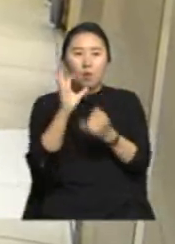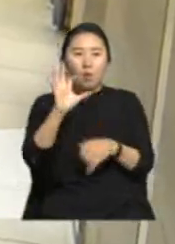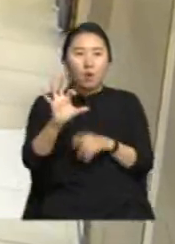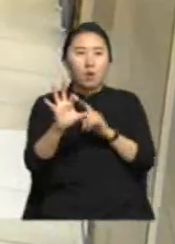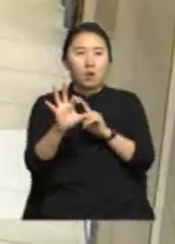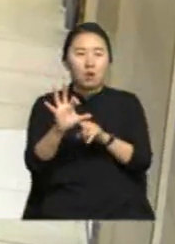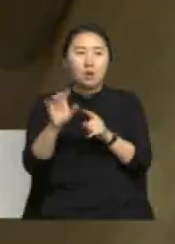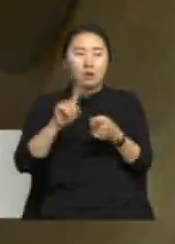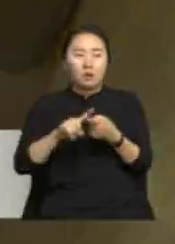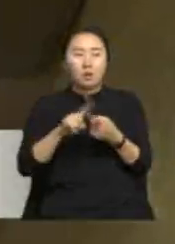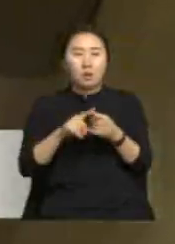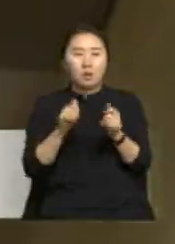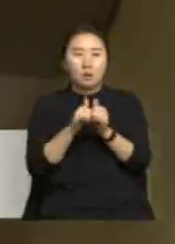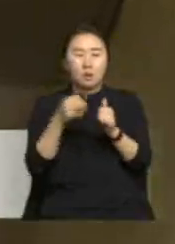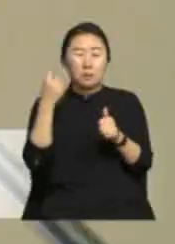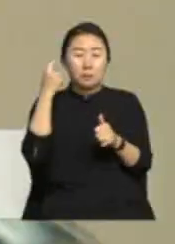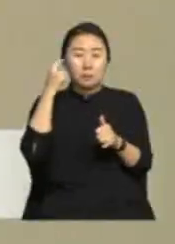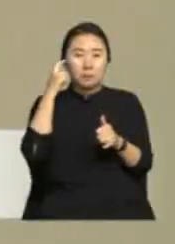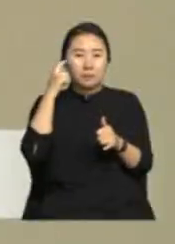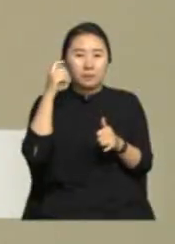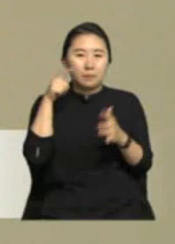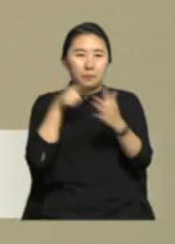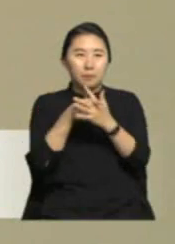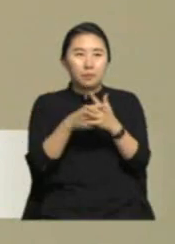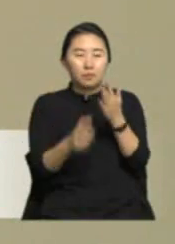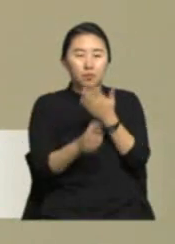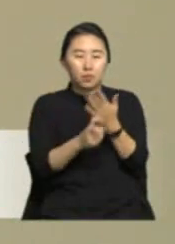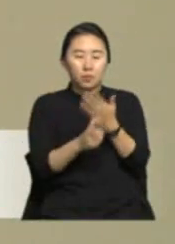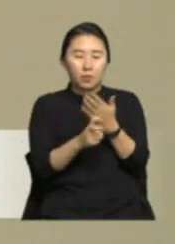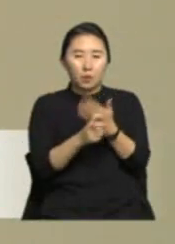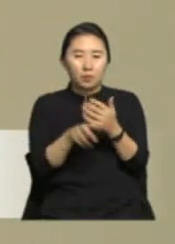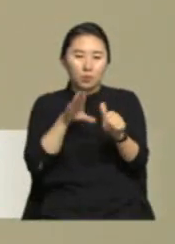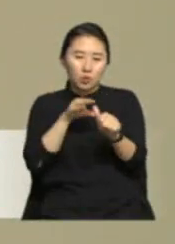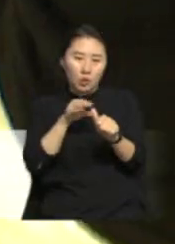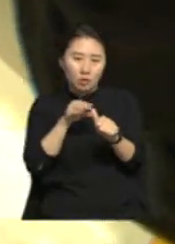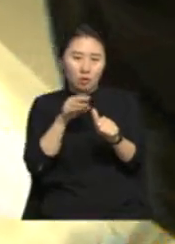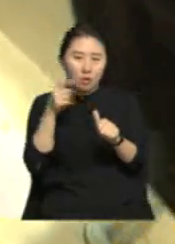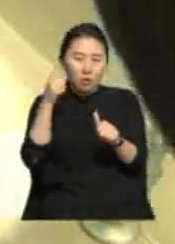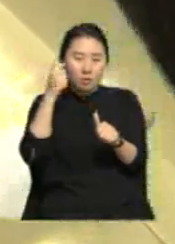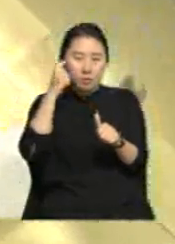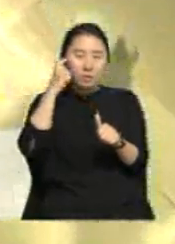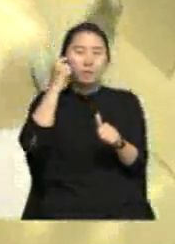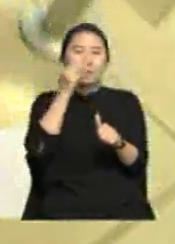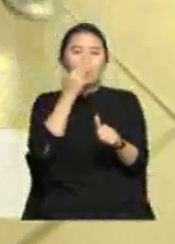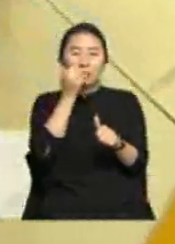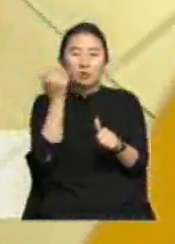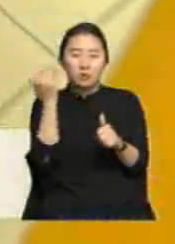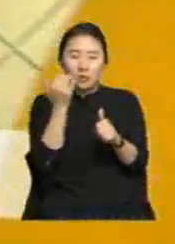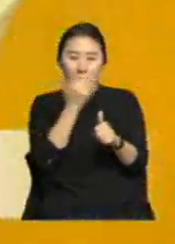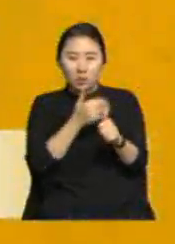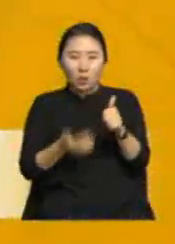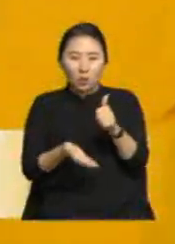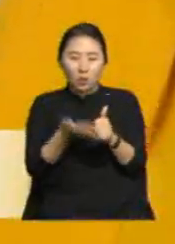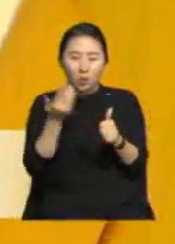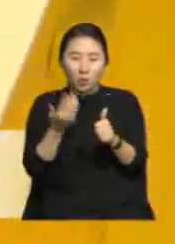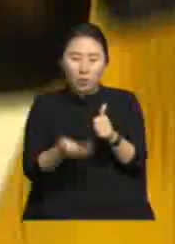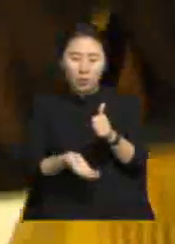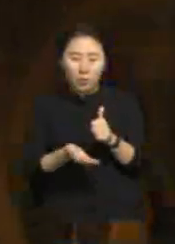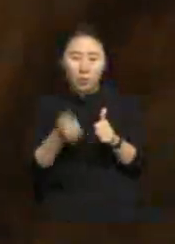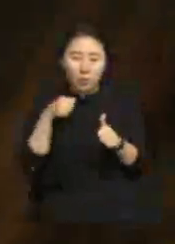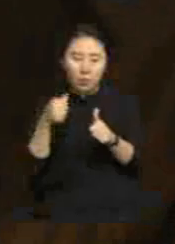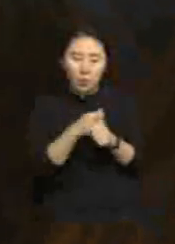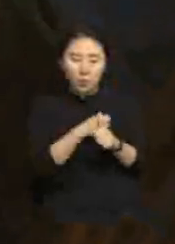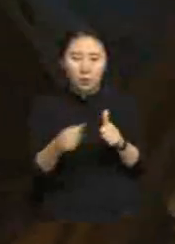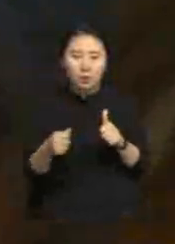대해 사물인식 센서 방식, 불법 촬영 감지 시스템을 설치했습니다. 성폭력과 묻지마 살인 등